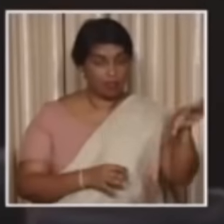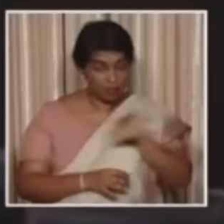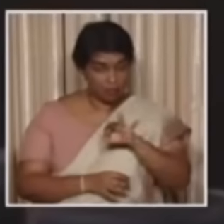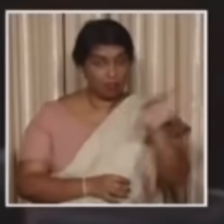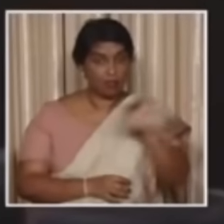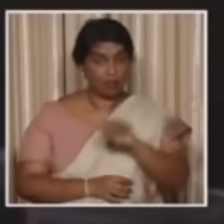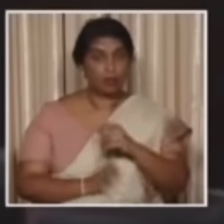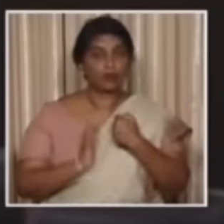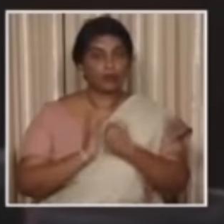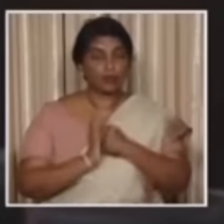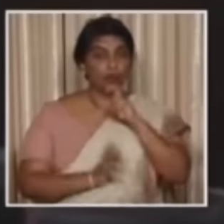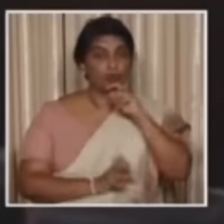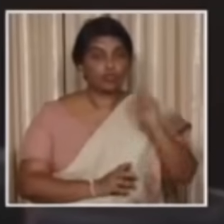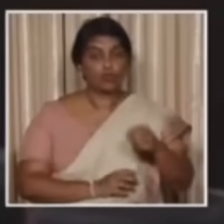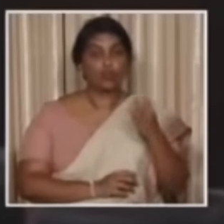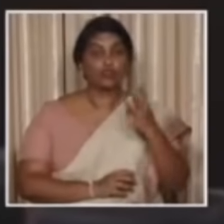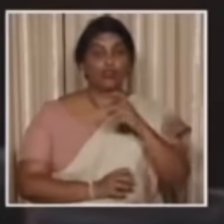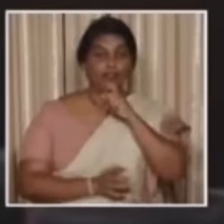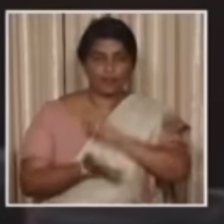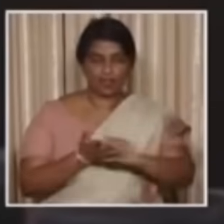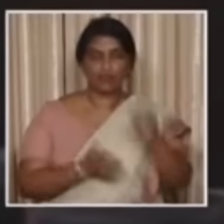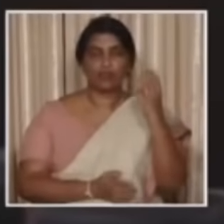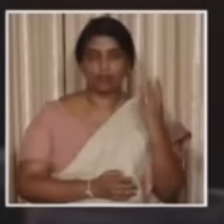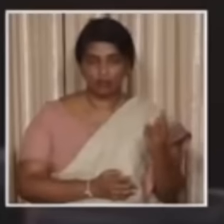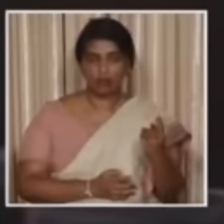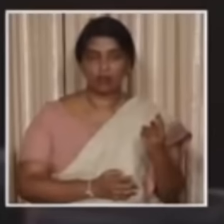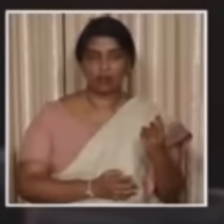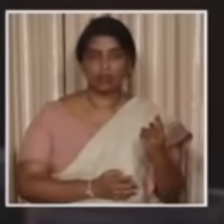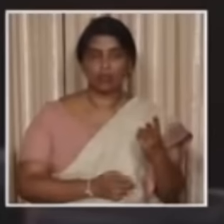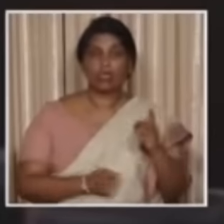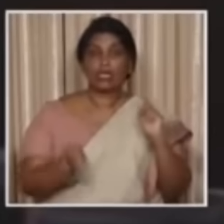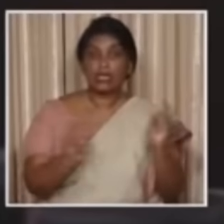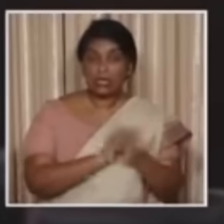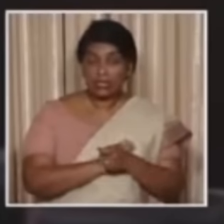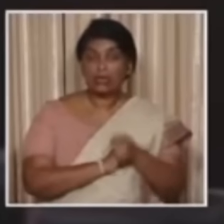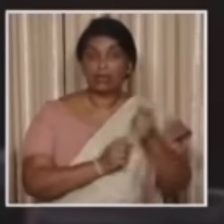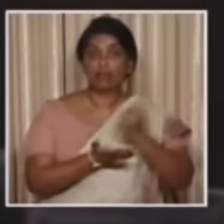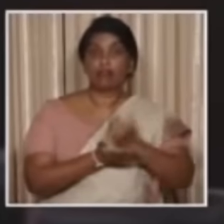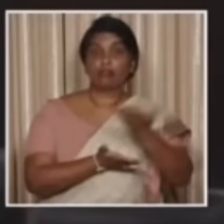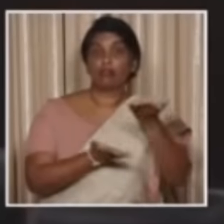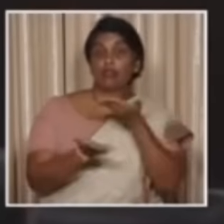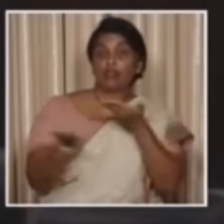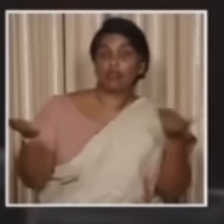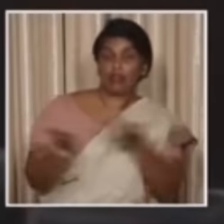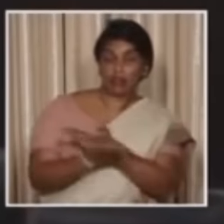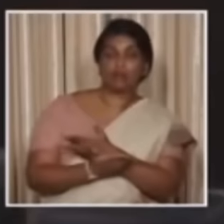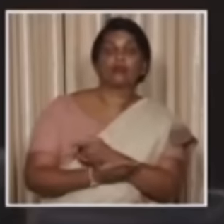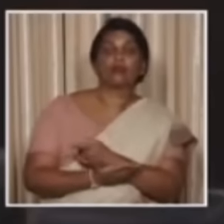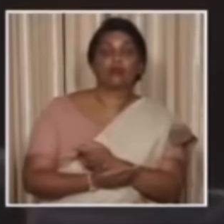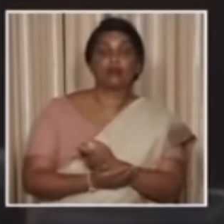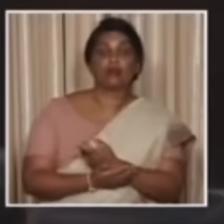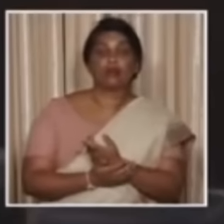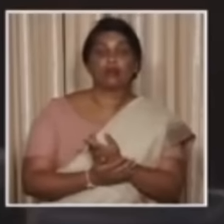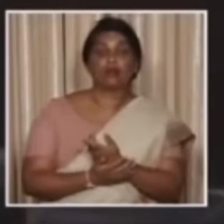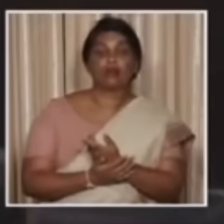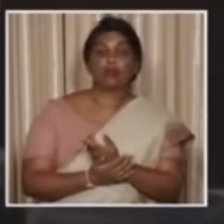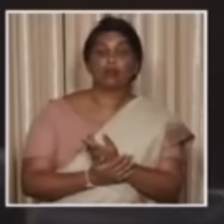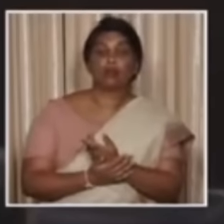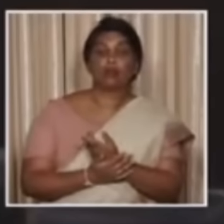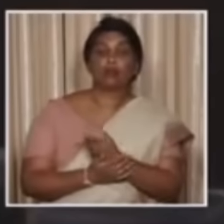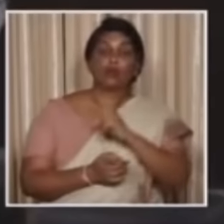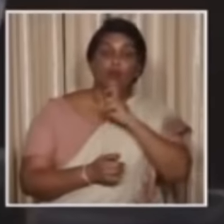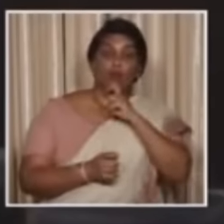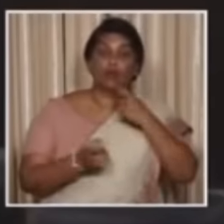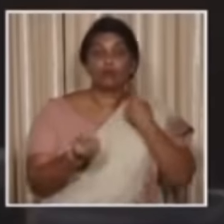ගරු විනිසුරවරුන් තිදෙනා විශ්‍රාමික ඉල්ලනවා ක්‍රිකට් එකෙන් ලිඛිතව එයාලම පත් කරගන්නලු එයාලගේ